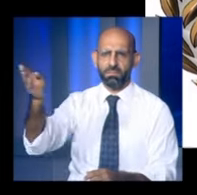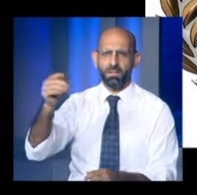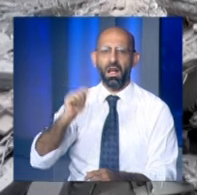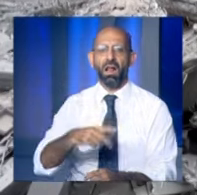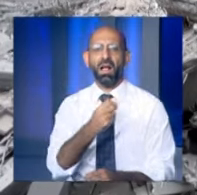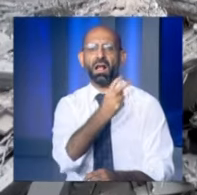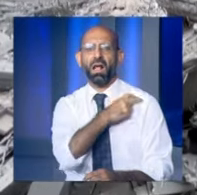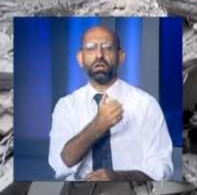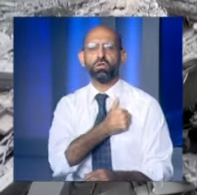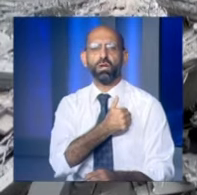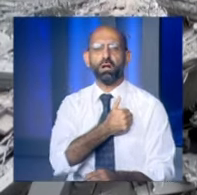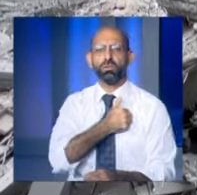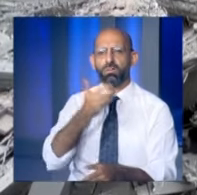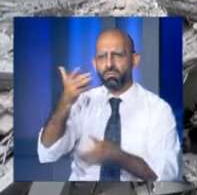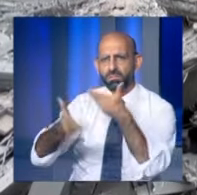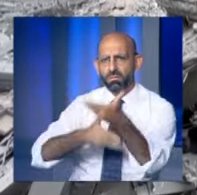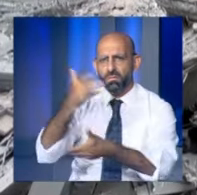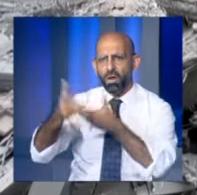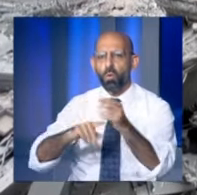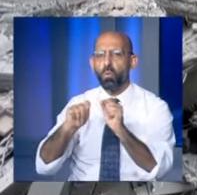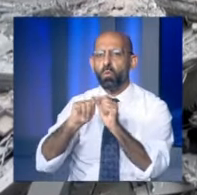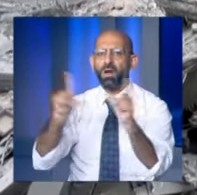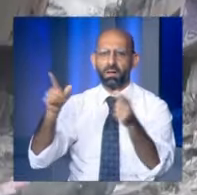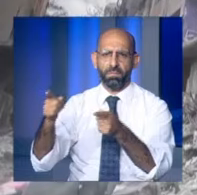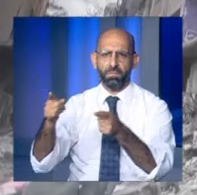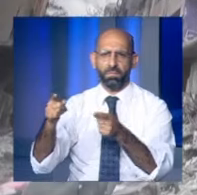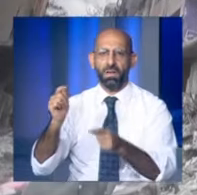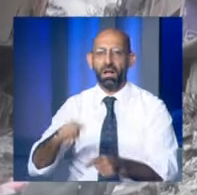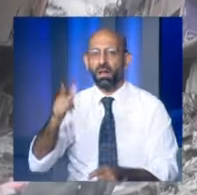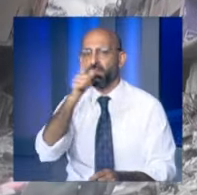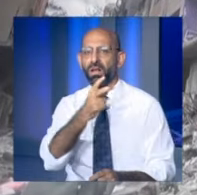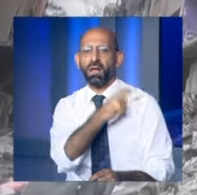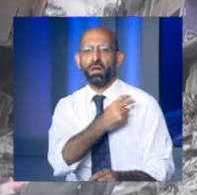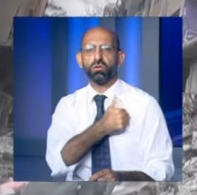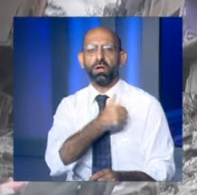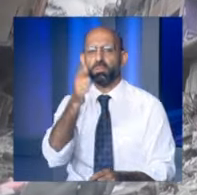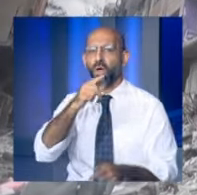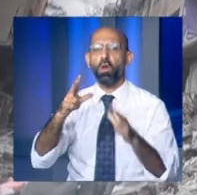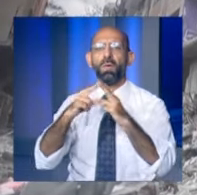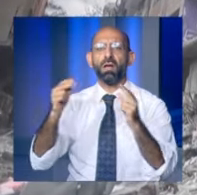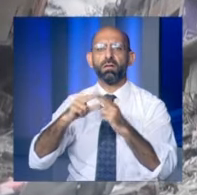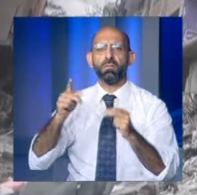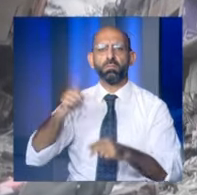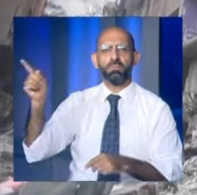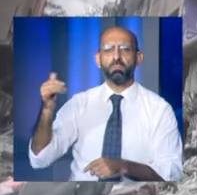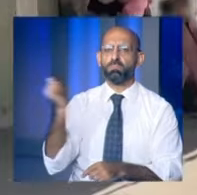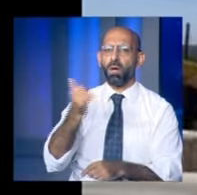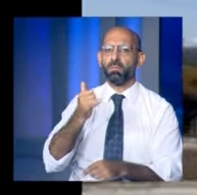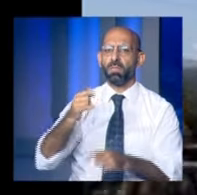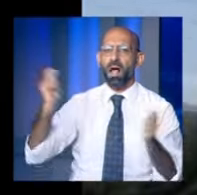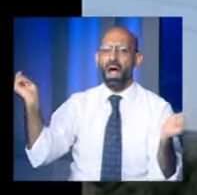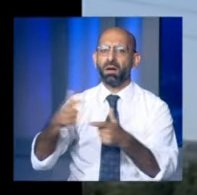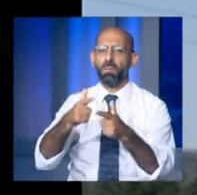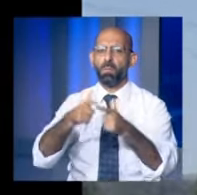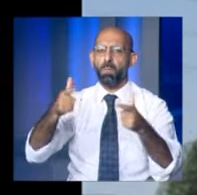ما يحصل في قطاع غزة. ميكس طلب من قائد الجيش رأيه بما يحصل في حينه، فرد القائد: إن الحرب في